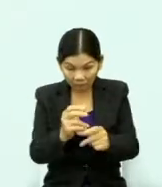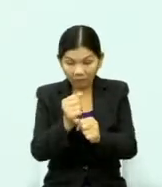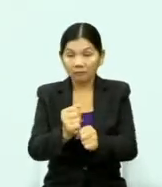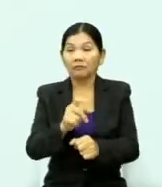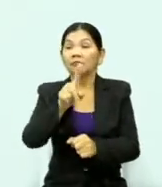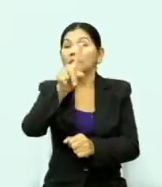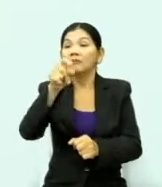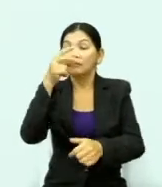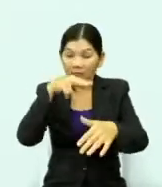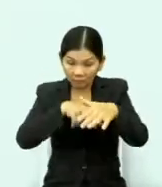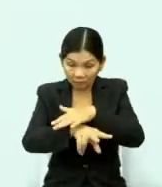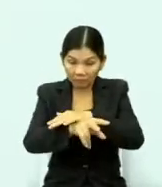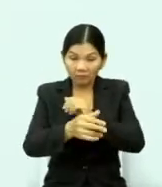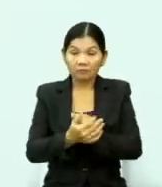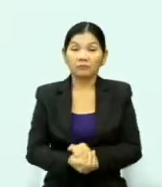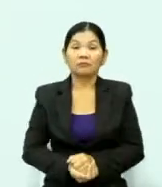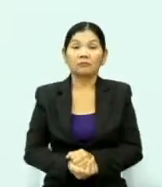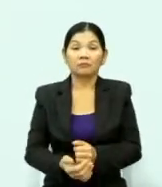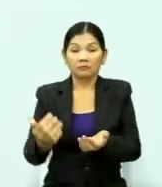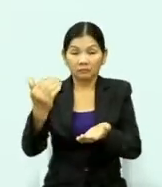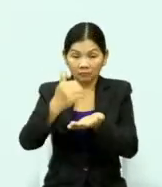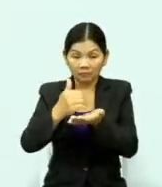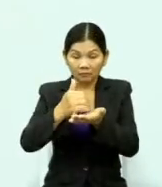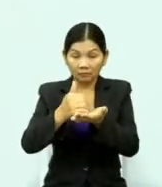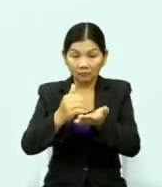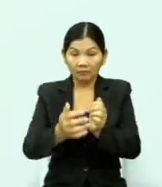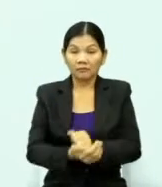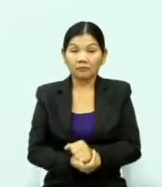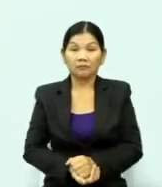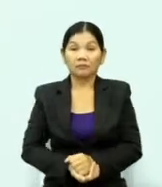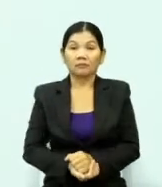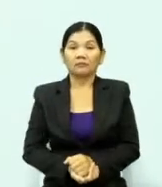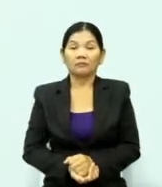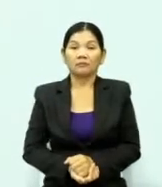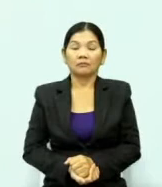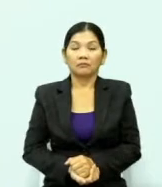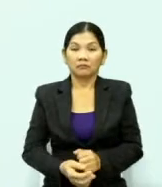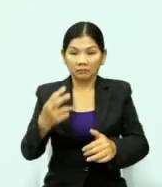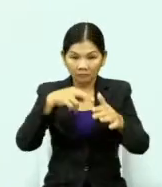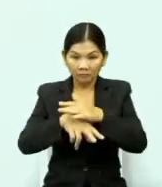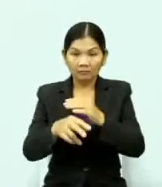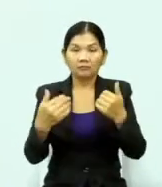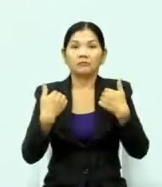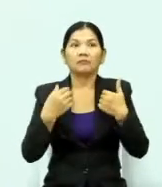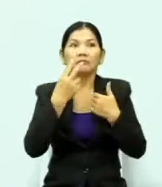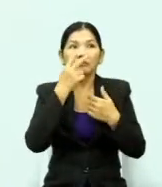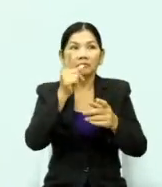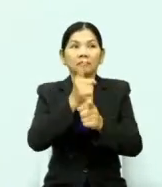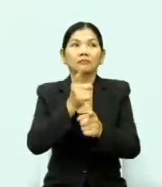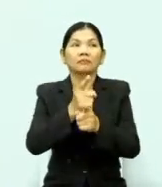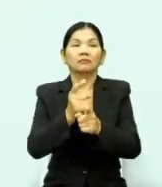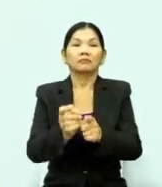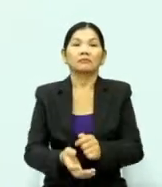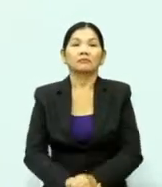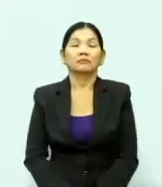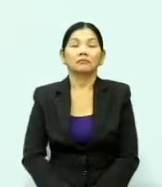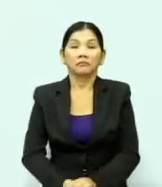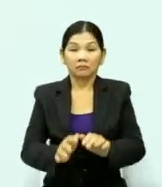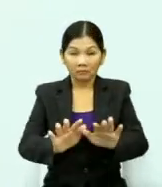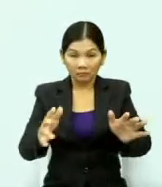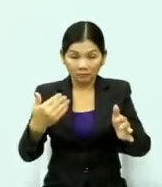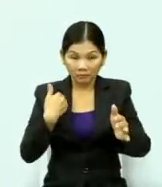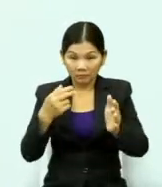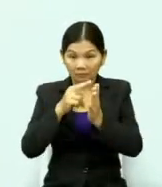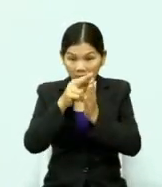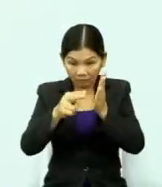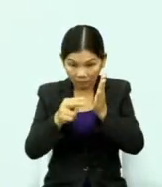nâng, chà nâng ai con. Chà lai làng vinh ta con tự tiên bánh mạnh ní. Trâm trời đá rì tì. Nè cổ nâng miên ạ